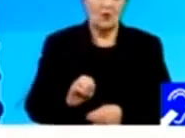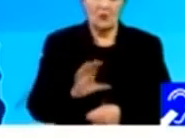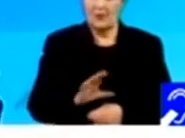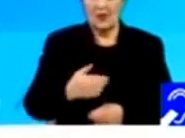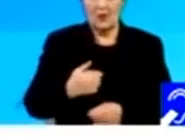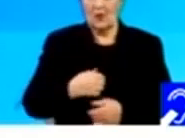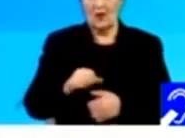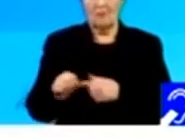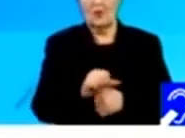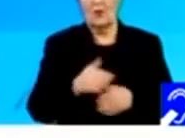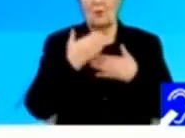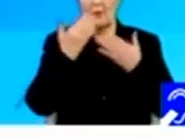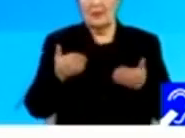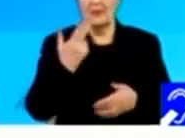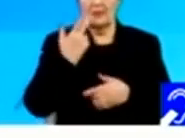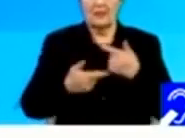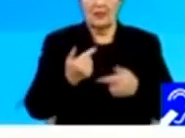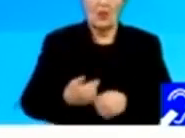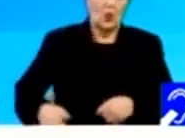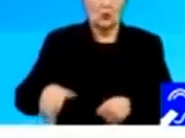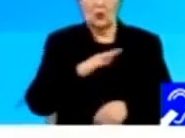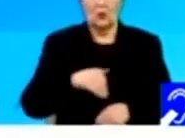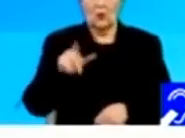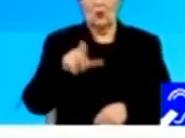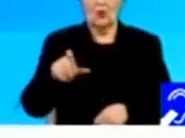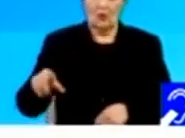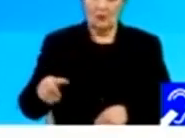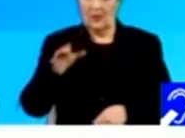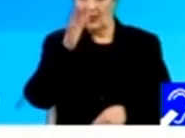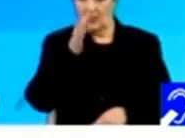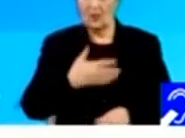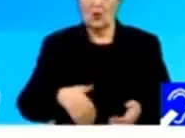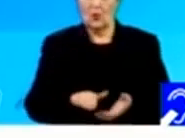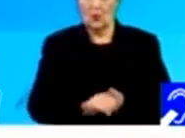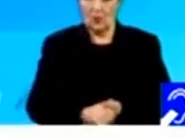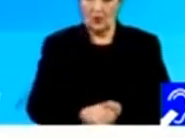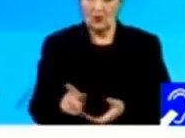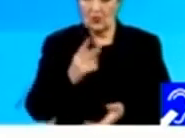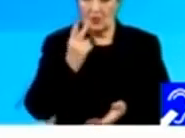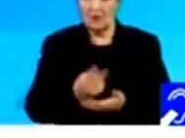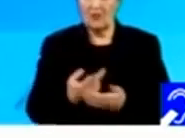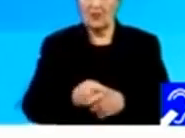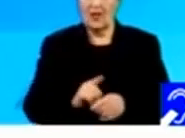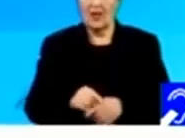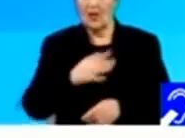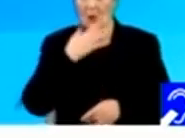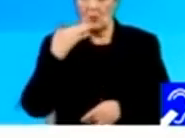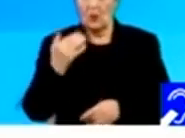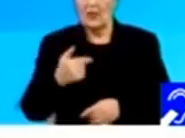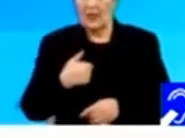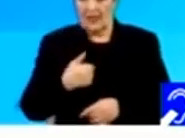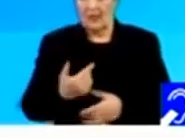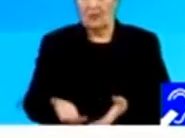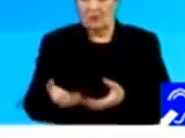mai departe. Eu m-am adresat în permanență tuturor locuitorilor Chișinăului în ce privește unioniștii, la care țin foarte și foarte mult, pentru